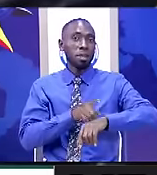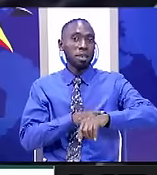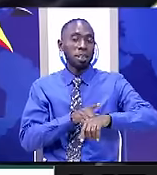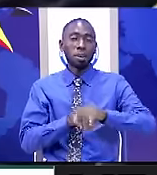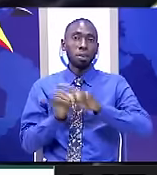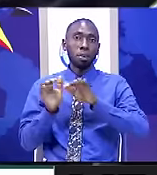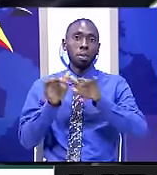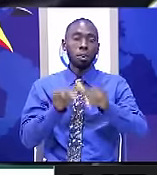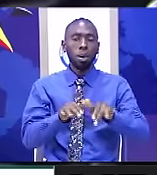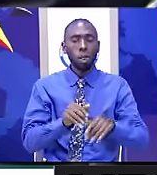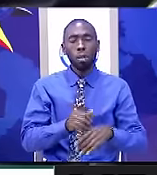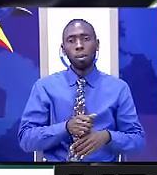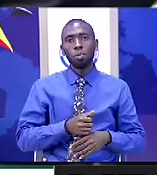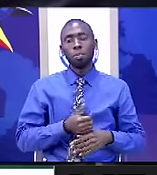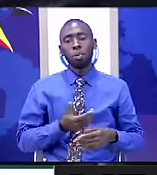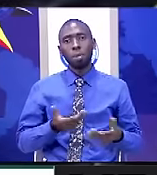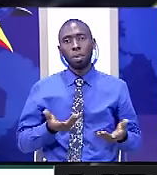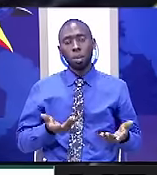abamukubiriza abamu